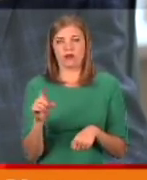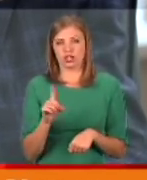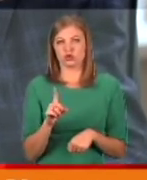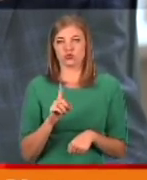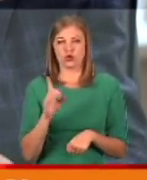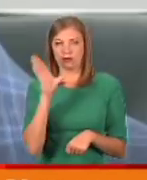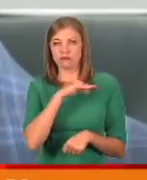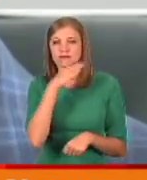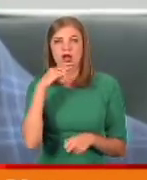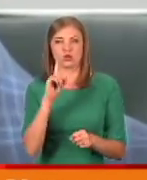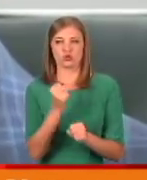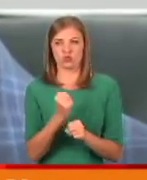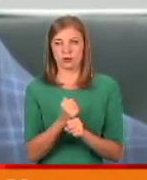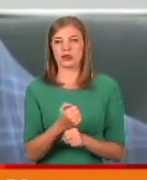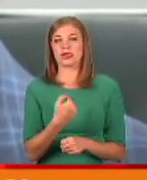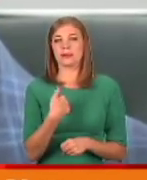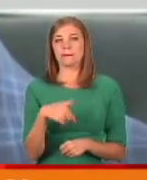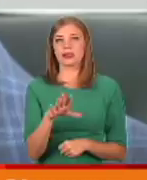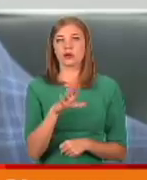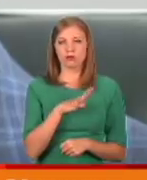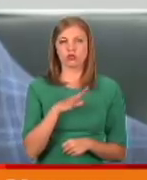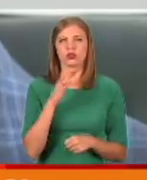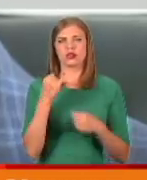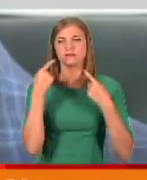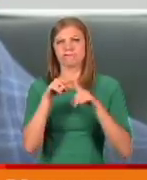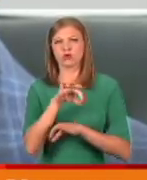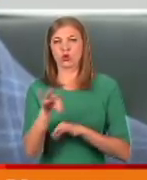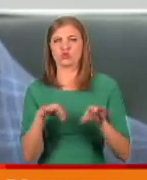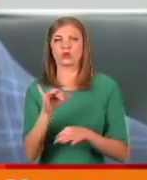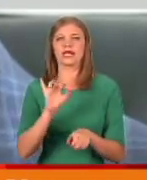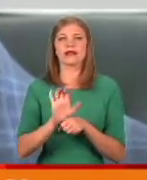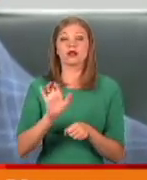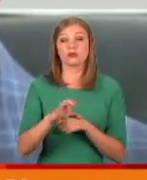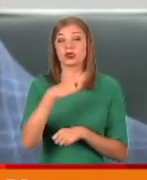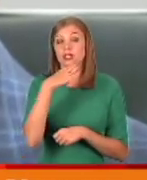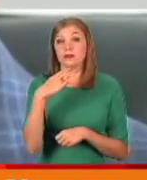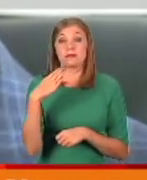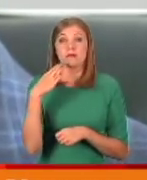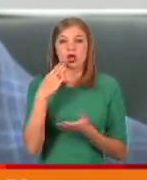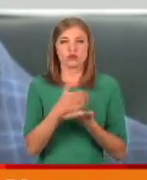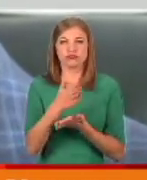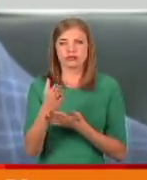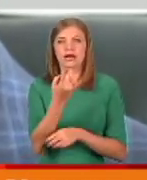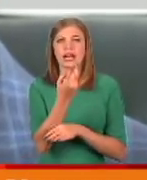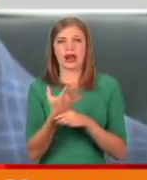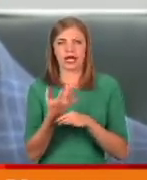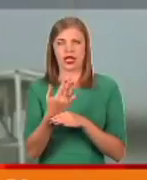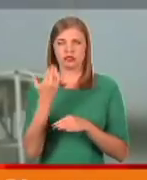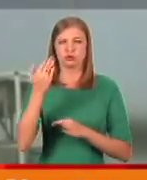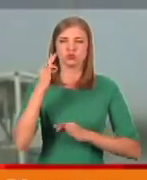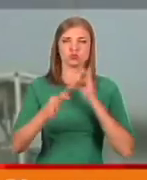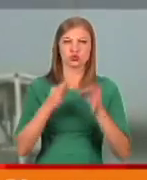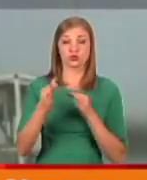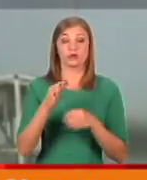можемо дуже багато зробити. Ми були і конструктори, і виробники багатьох видів ракет-носіїв,